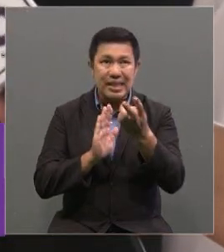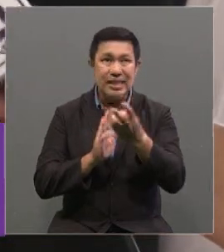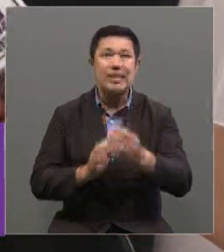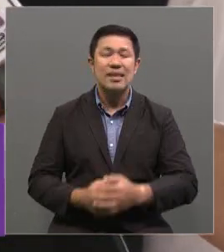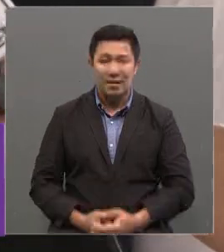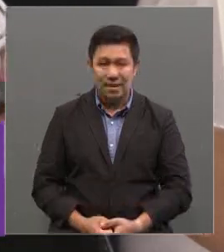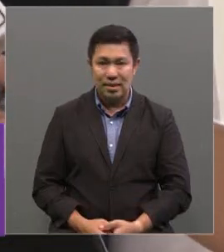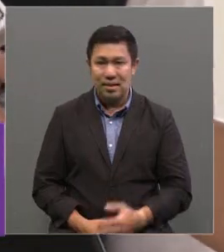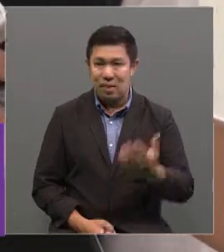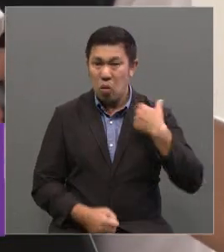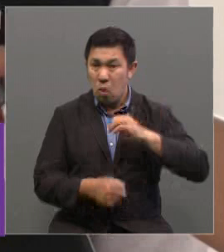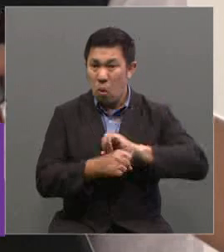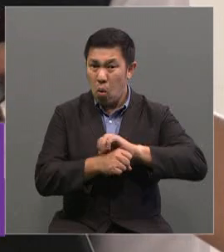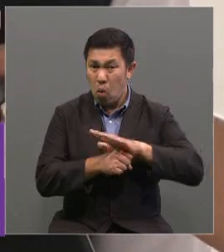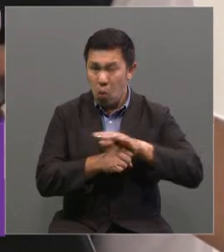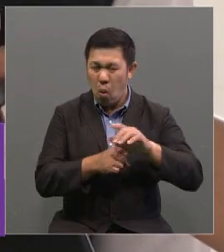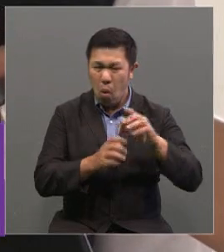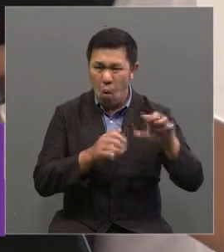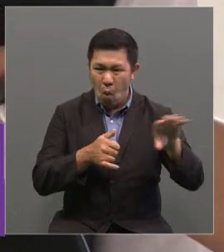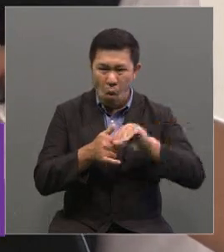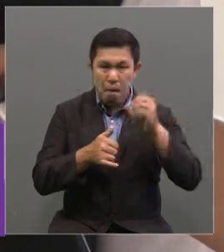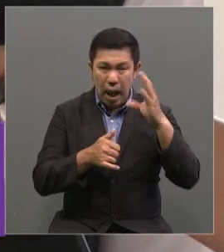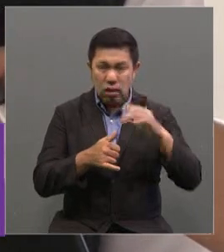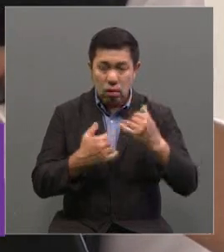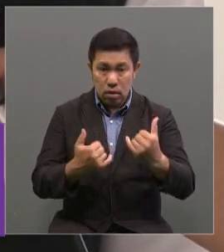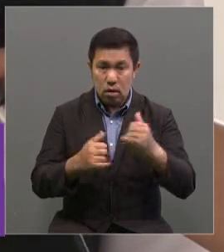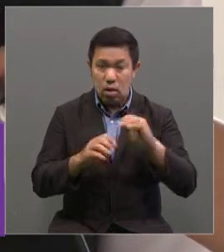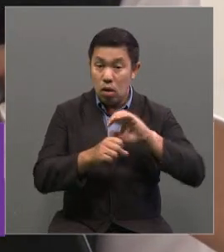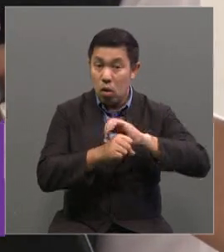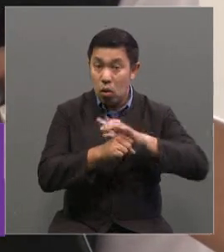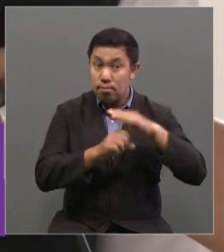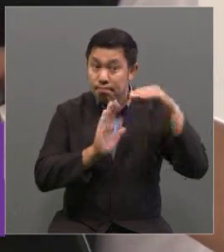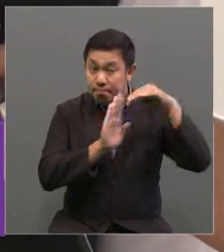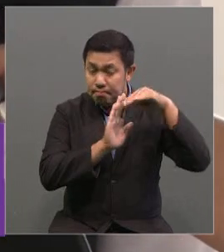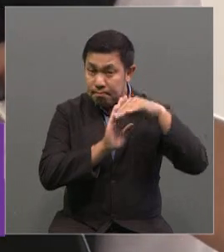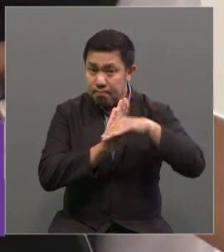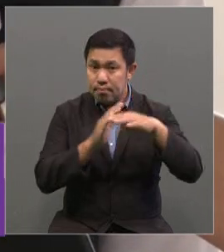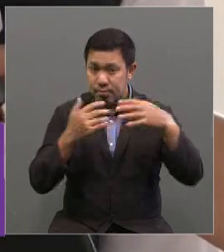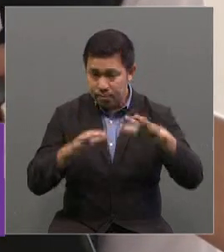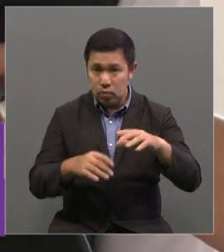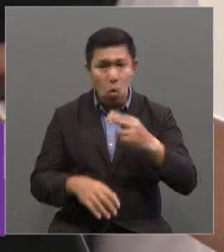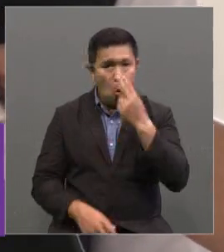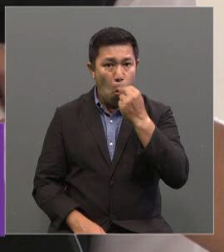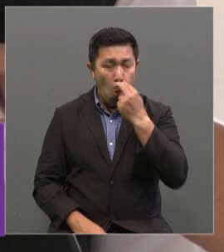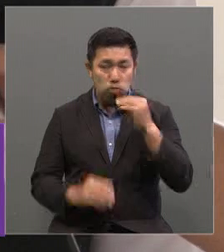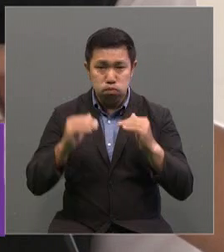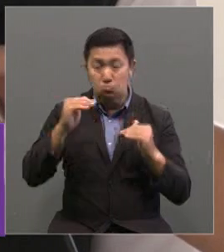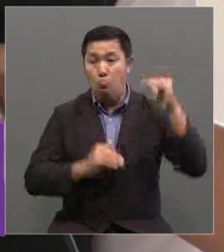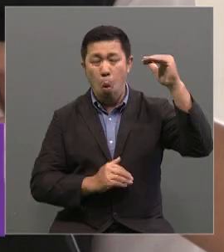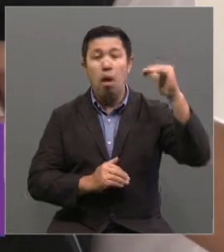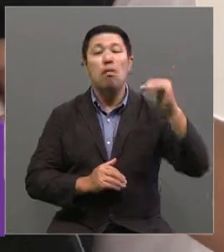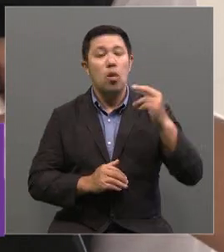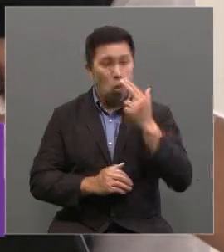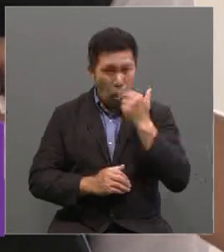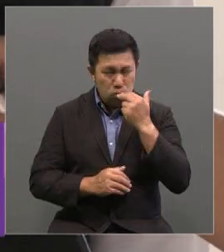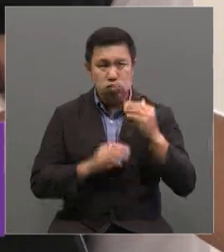เทียบตอนโควิดที่ที่จำนวนผู้ป่วยทางช่างมากนะครับแต่ช่วงนี้หลังจากโควิดเริ่มซาลงแล้วนะครับไข้หวัดใหญ่เริ่มกลับมามากขึ้นนะครับเรา